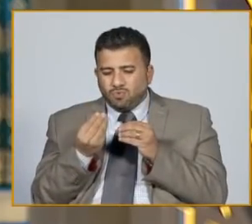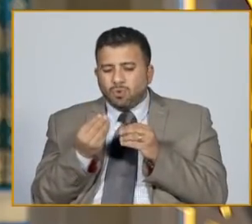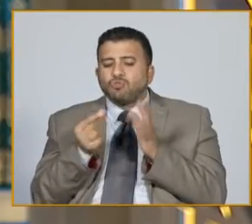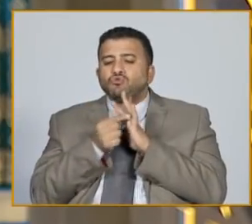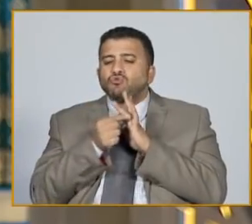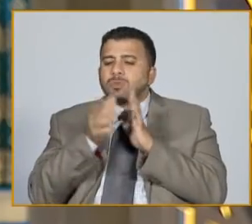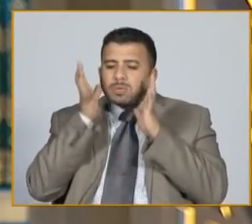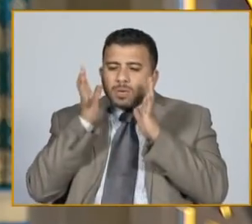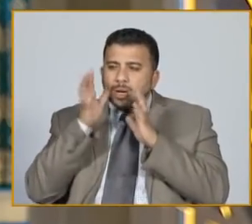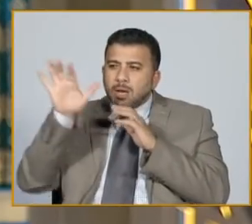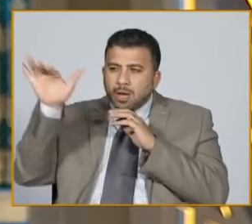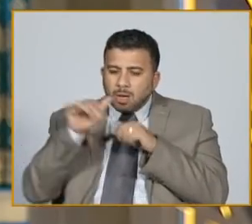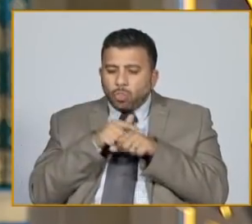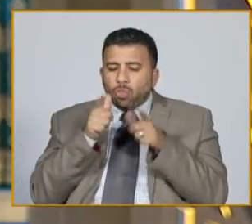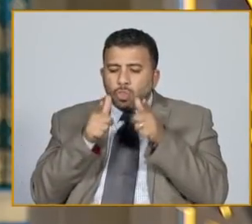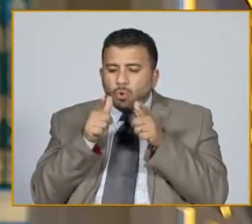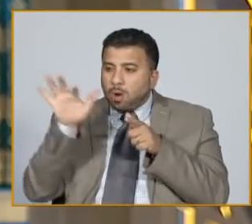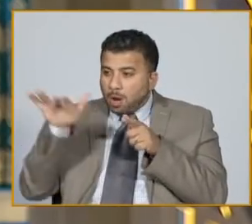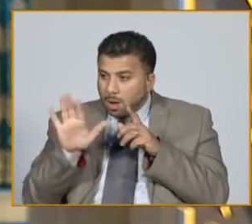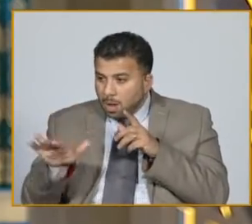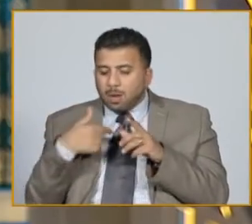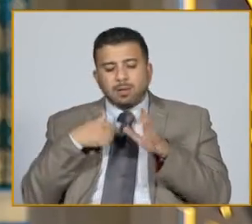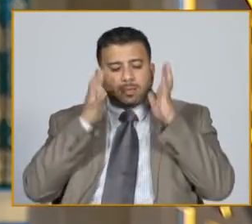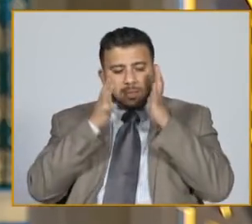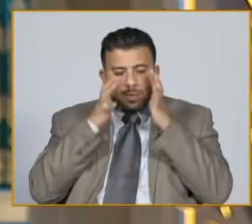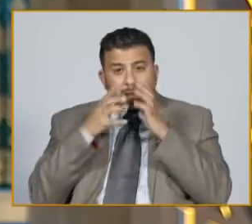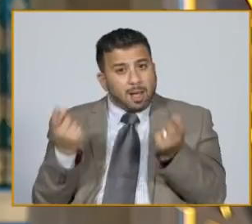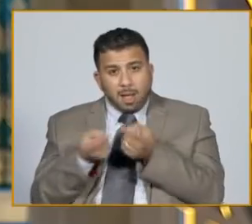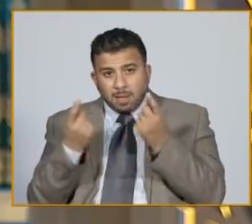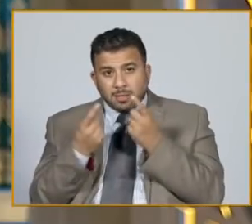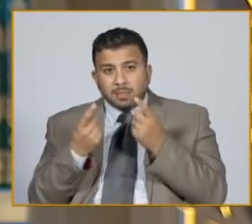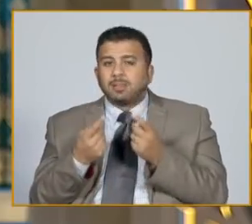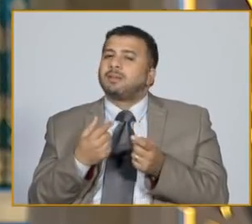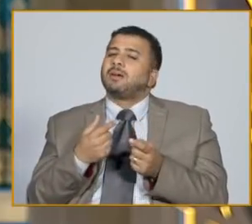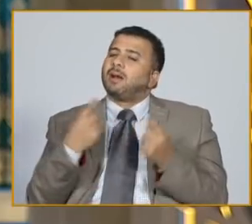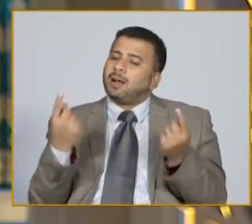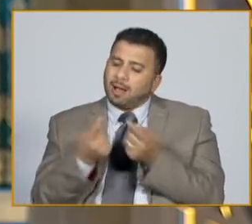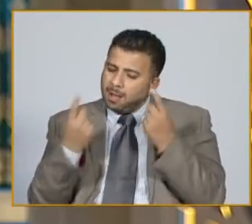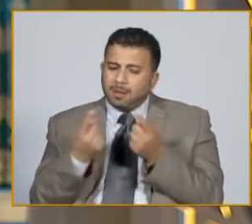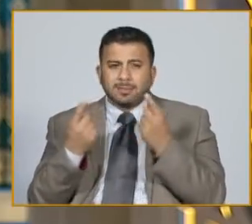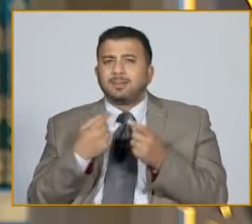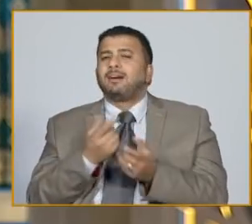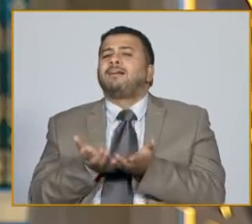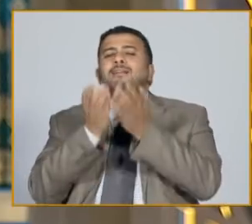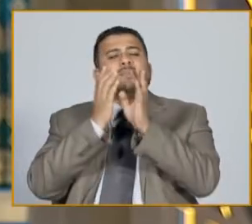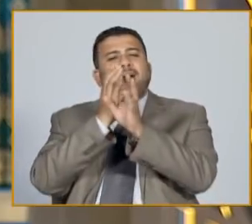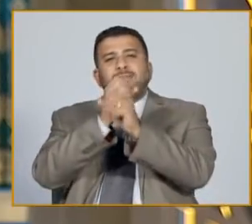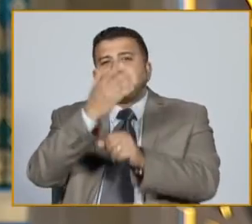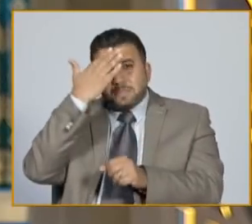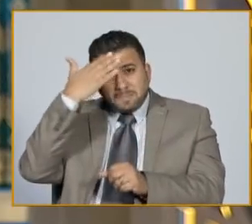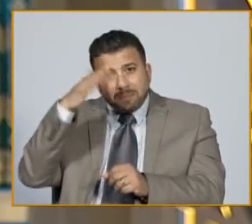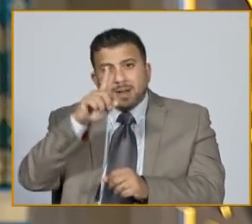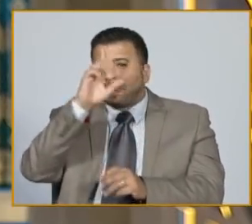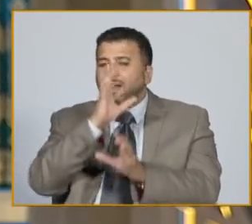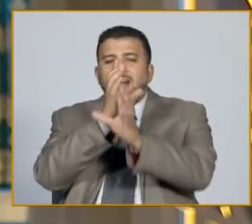فاطمة، أسأل الله تعالى في هذه الساعة أن يكتب لك الشفاء والعافية وأن يرفع عنك هذا البلاء،